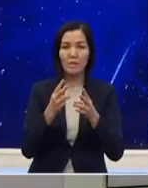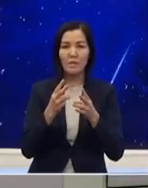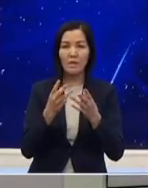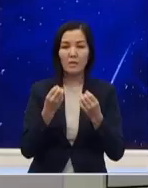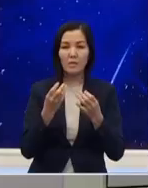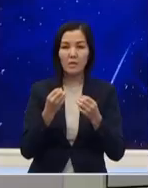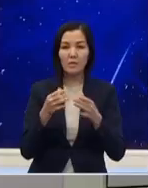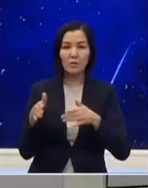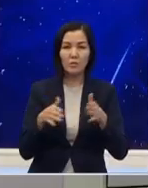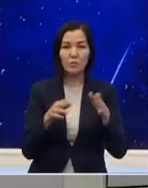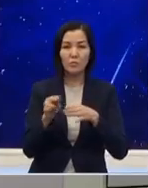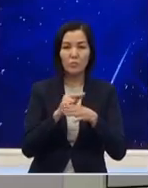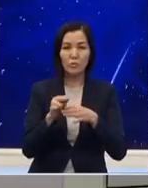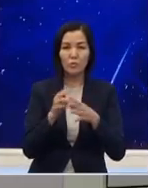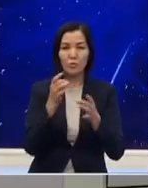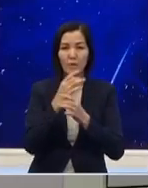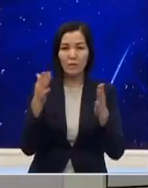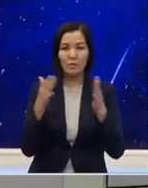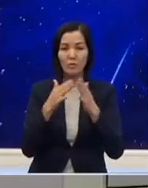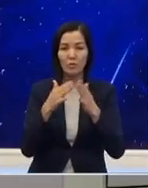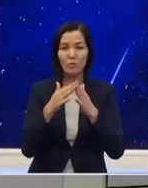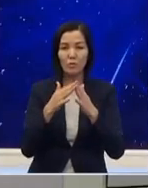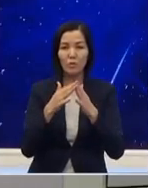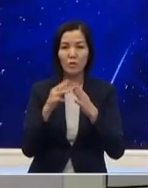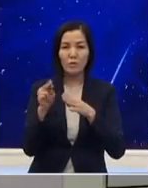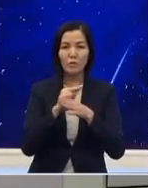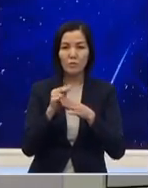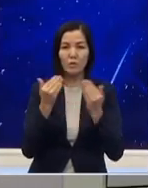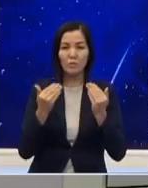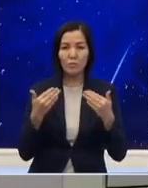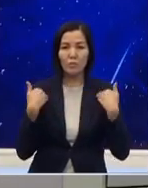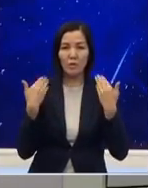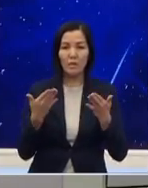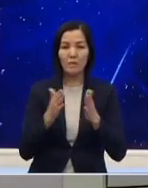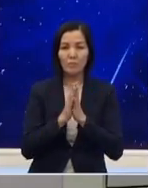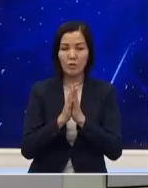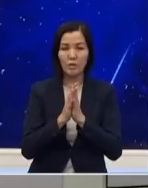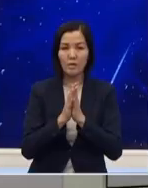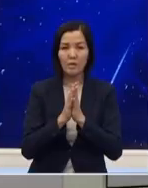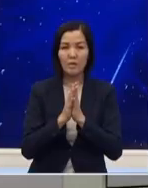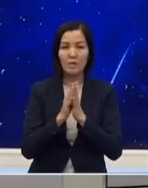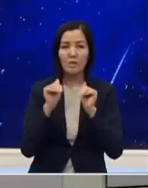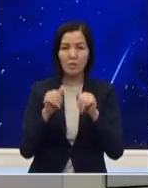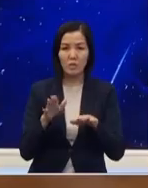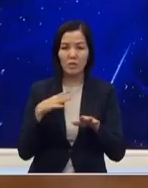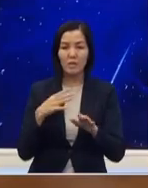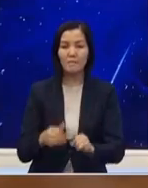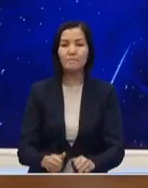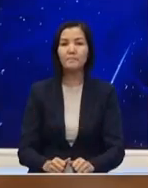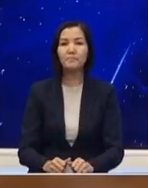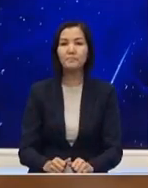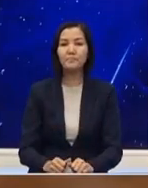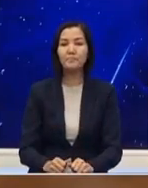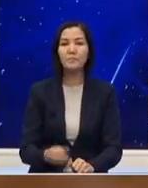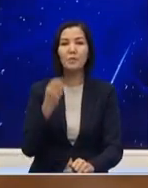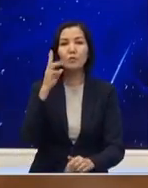Сонымен қатар жол жөндеу жұмыстары бар, мәдениет үйлерінің жұмыстары бар, сондай сұрақтарды бүгін көтердік. Ұстазды қабылдады, рахмет. Қысқасы